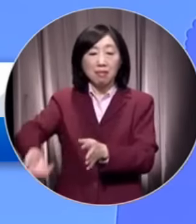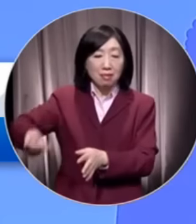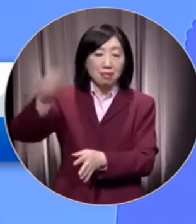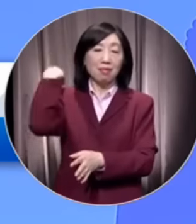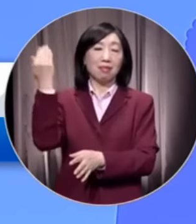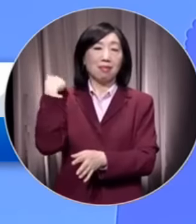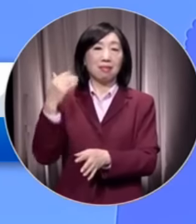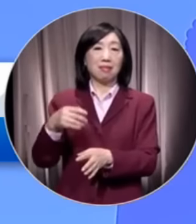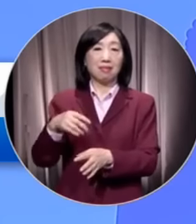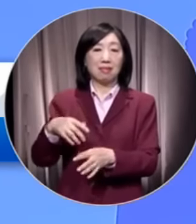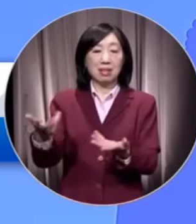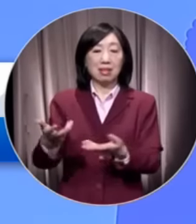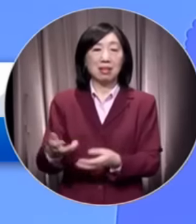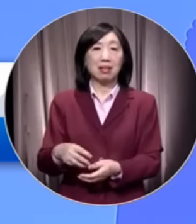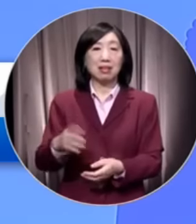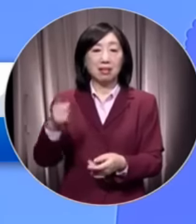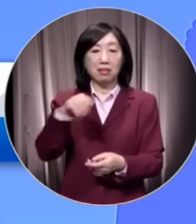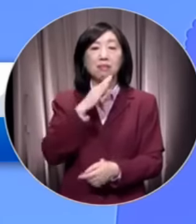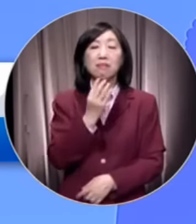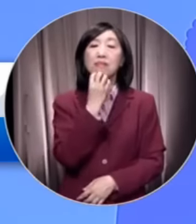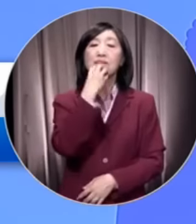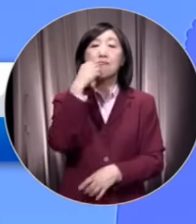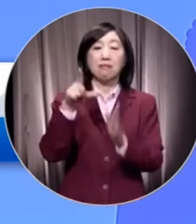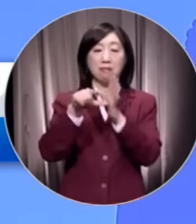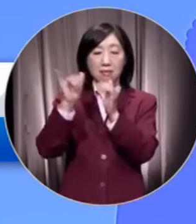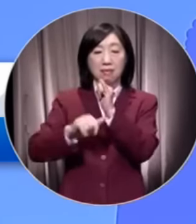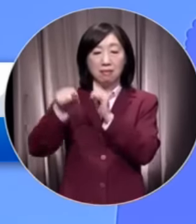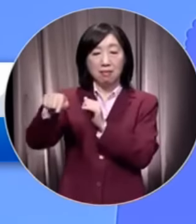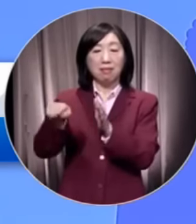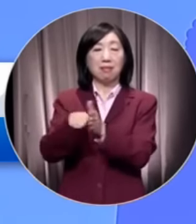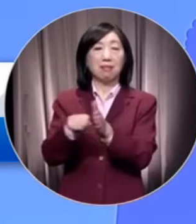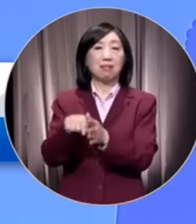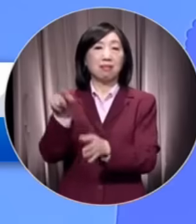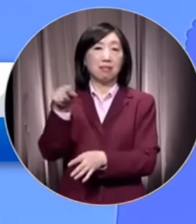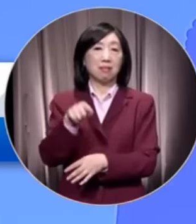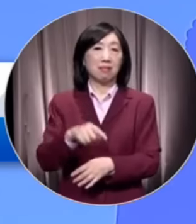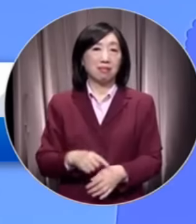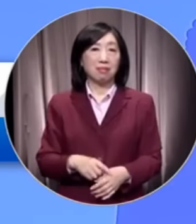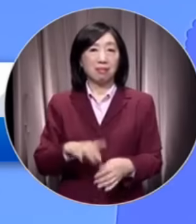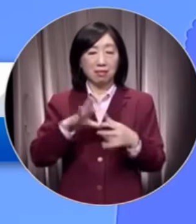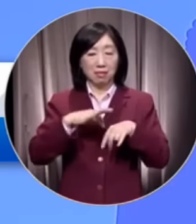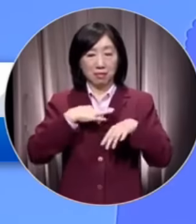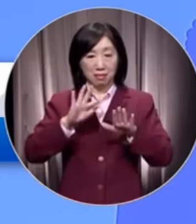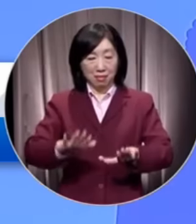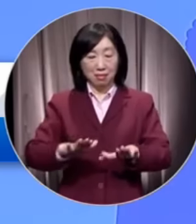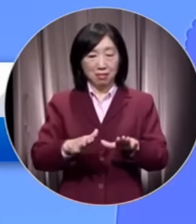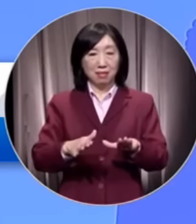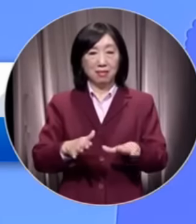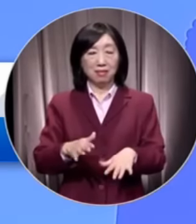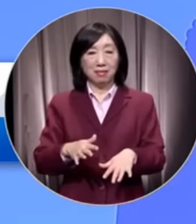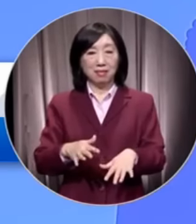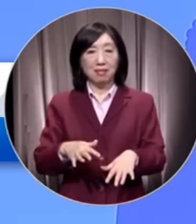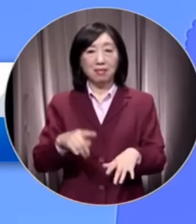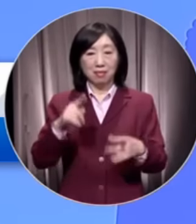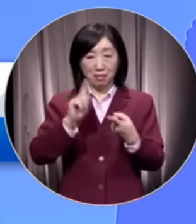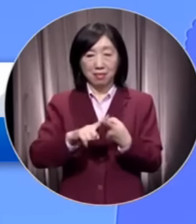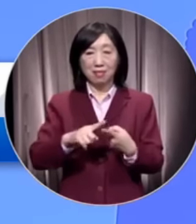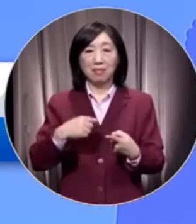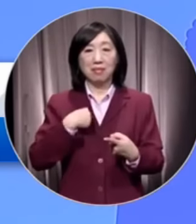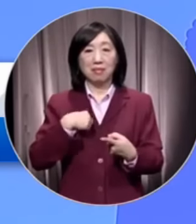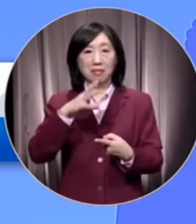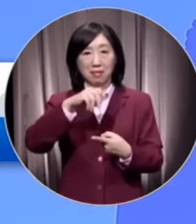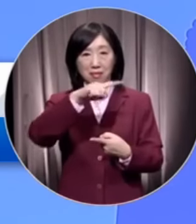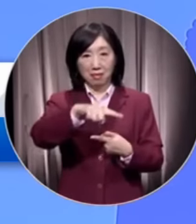您的恩师李登辉总统时代的很多的故事。然后我们要求朱立伦不但归还这些所